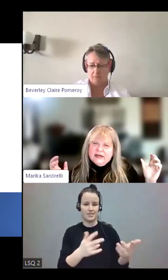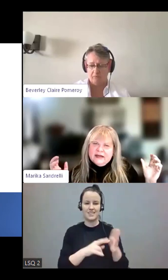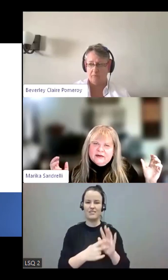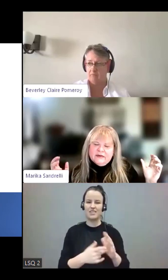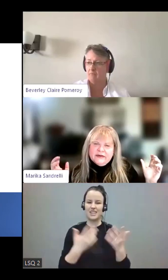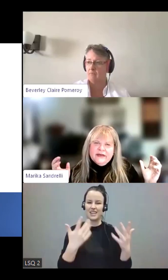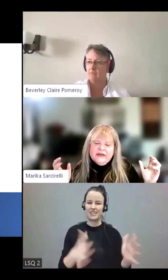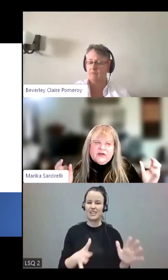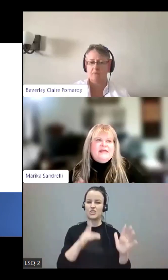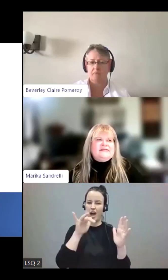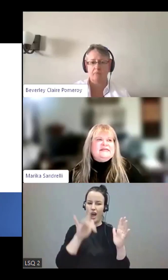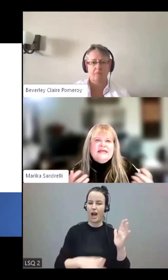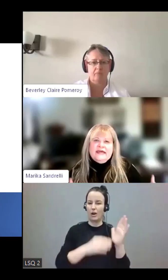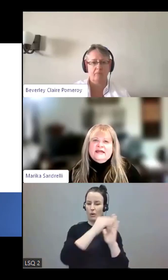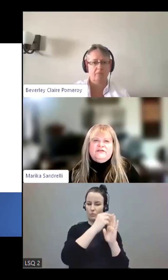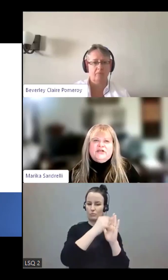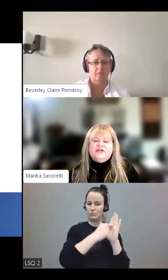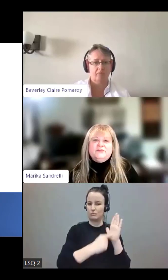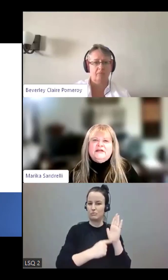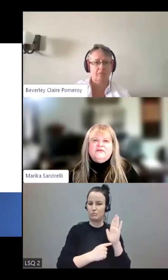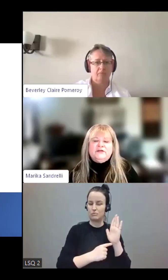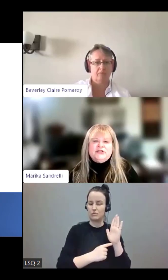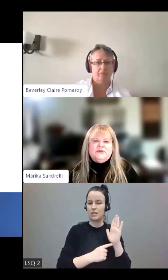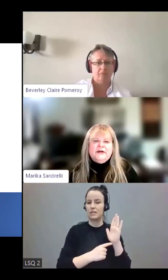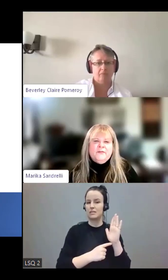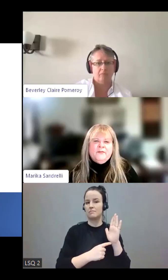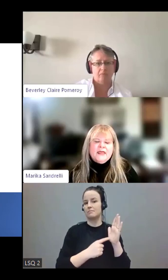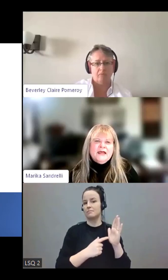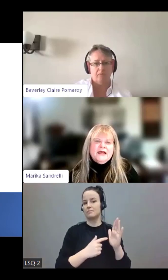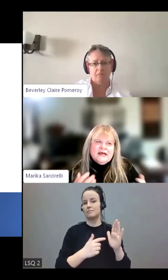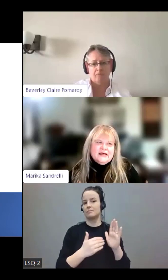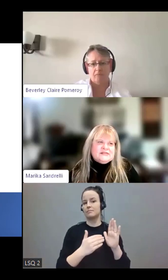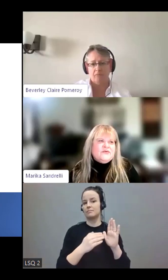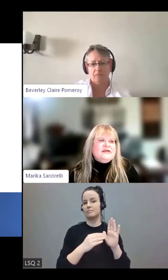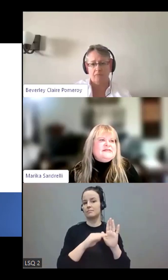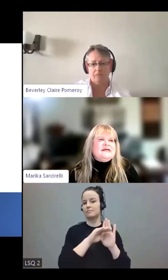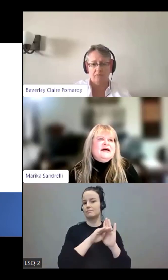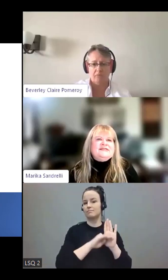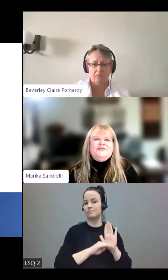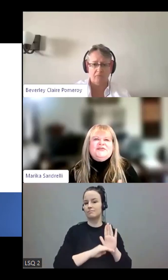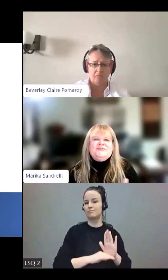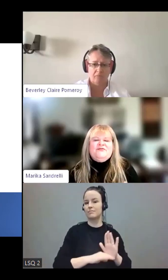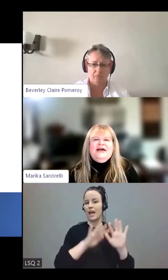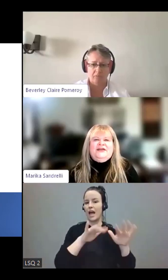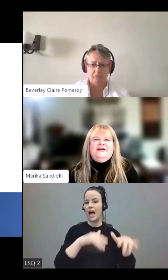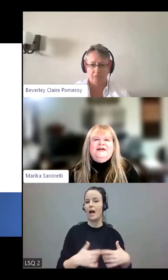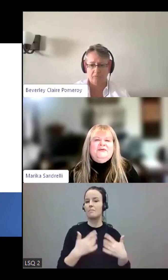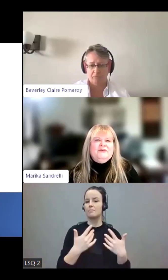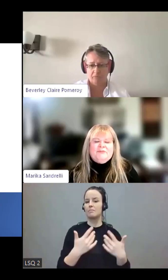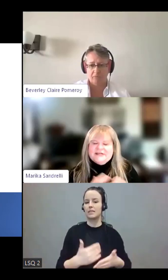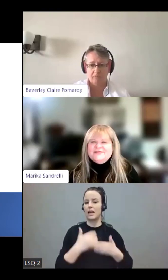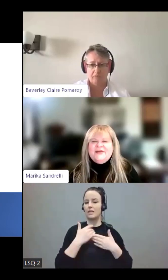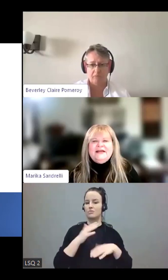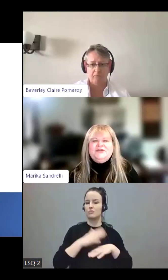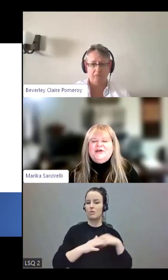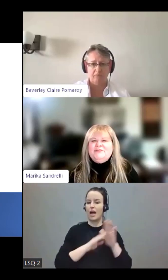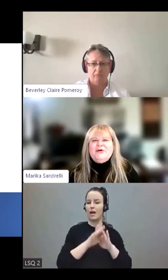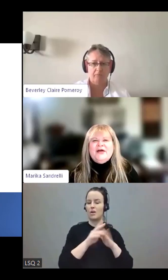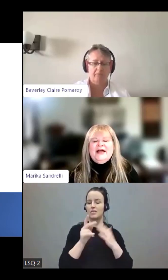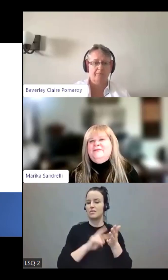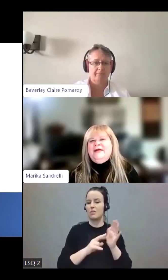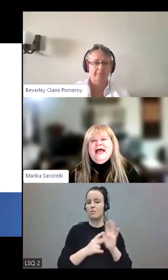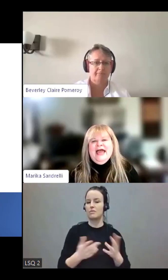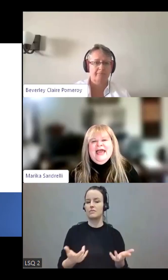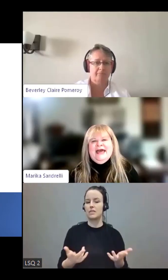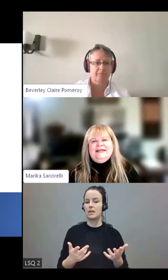Donc, ça réduit, si on veut, l'espace pour l'amélioration et ça crée un jugement négatif. Donc, ce fournisseur de services qui a participé dans notre programme TRIP, si on passe à